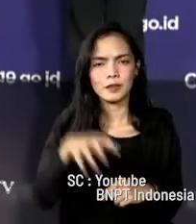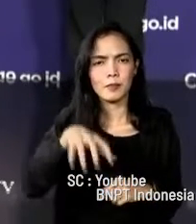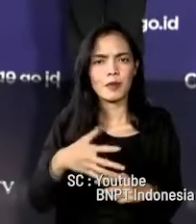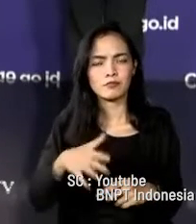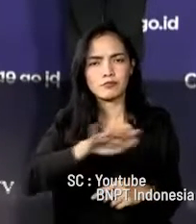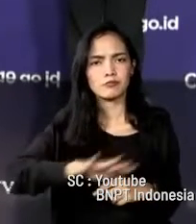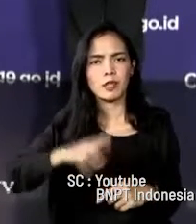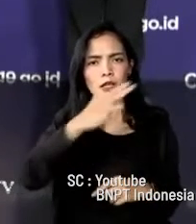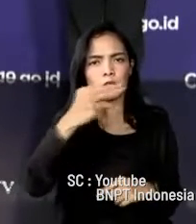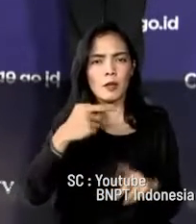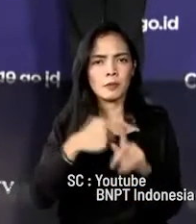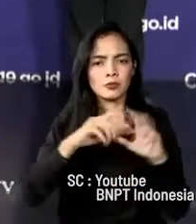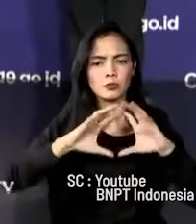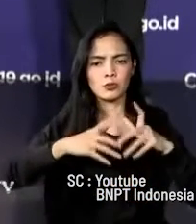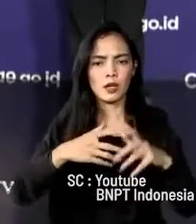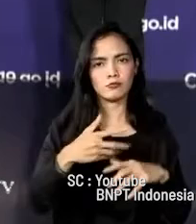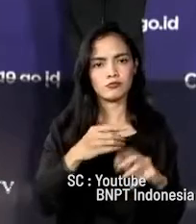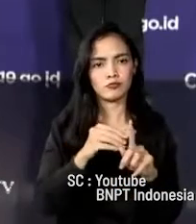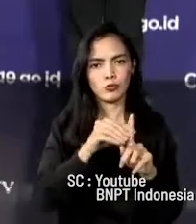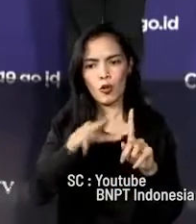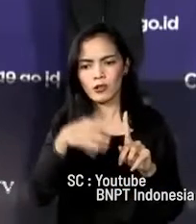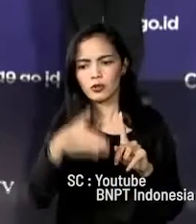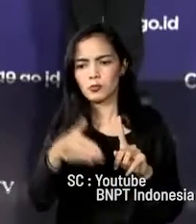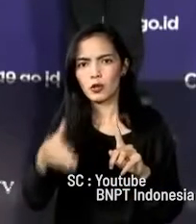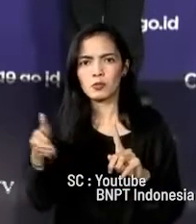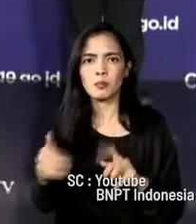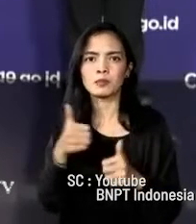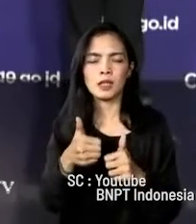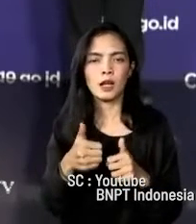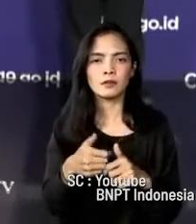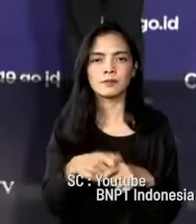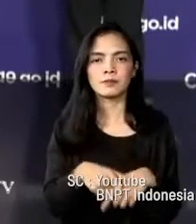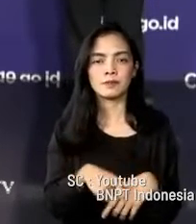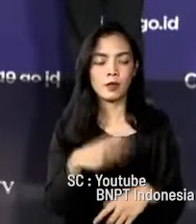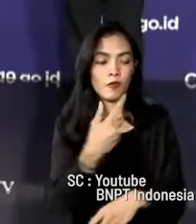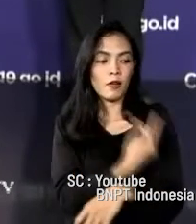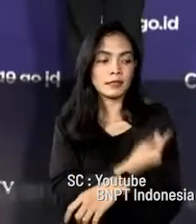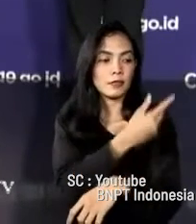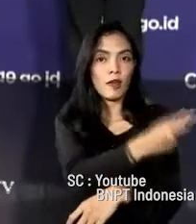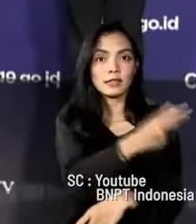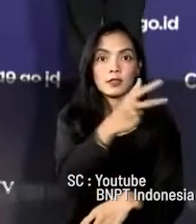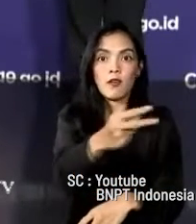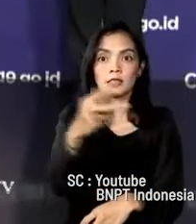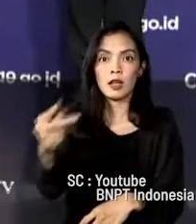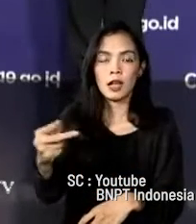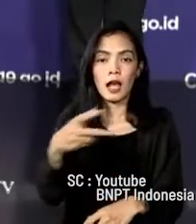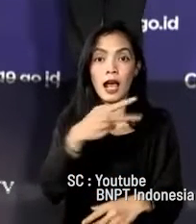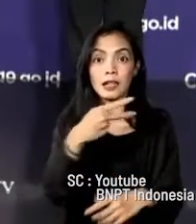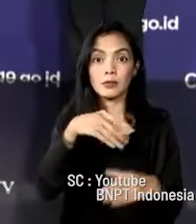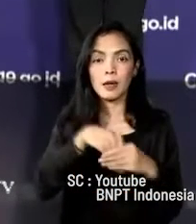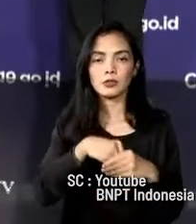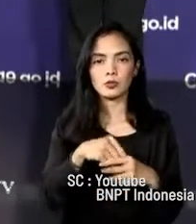dunia pada saat ini dengan menerima vaksin komplit 19 sebetulnya kita ikut bela